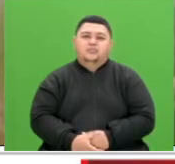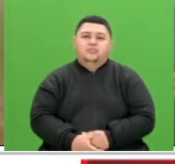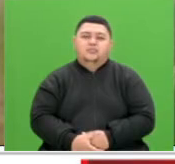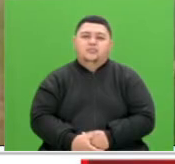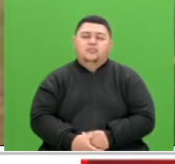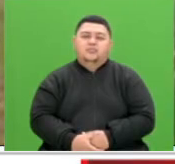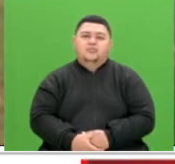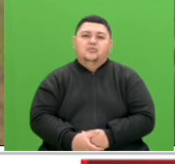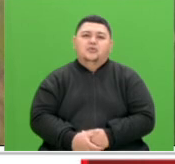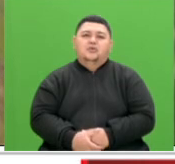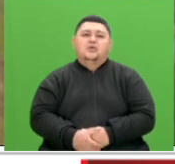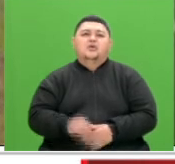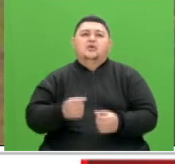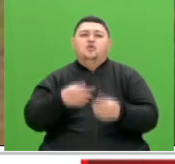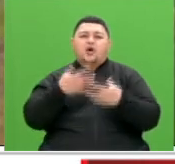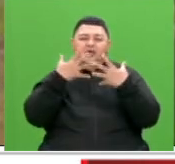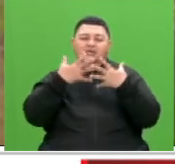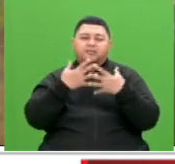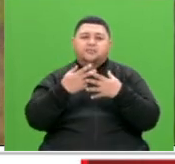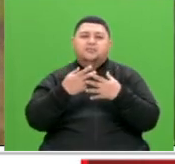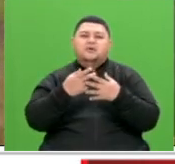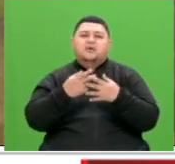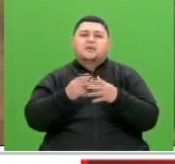Mengganggu kesehatan warga, Syamsul?